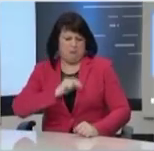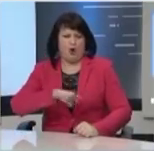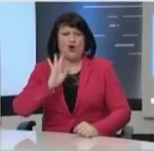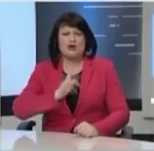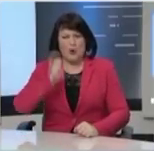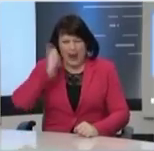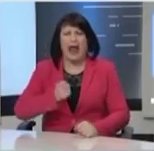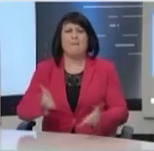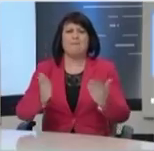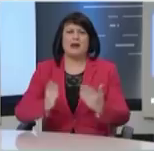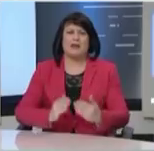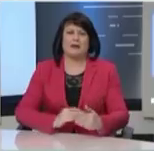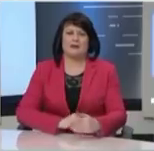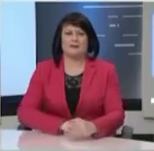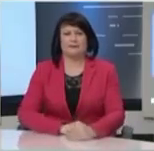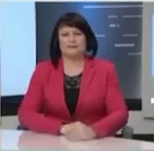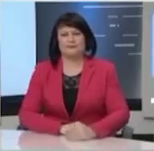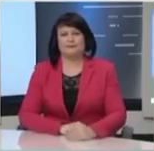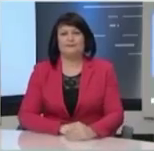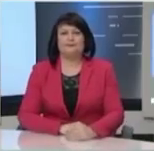την απαράδεκτη.